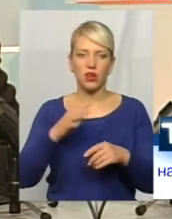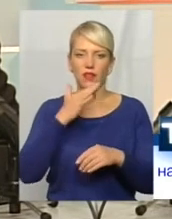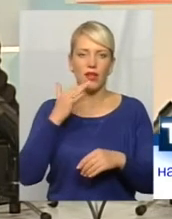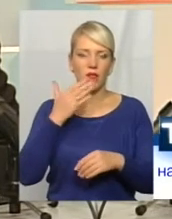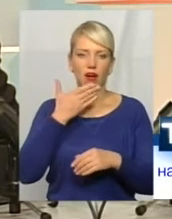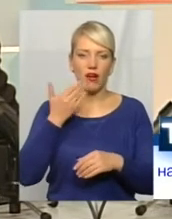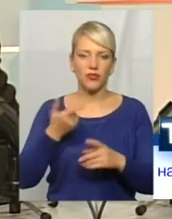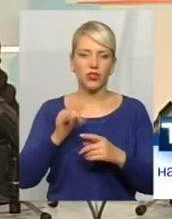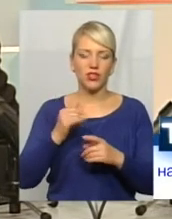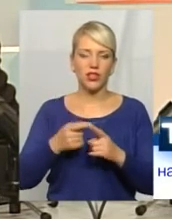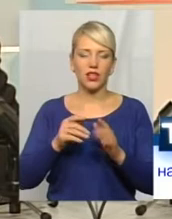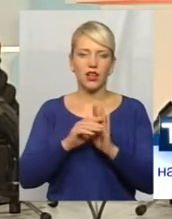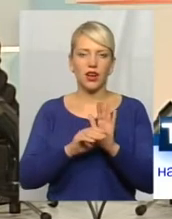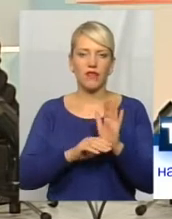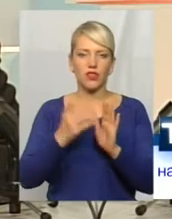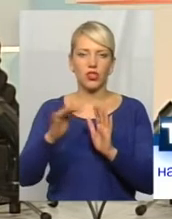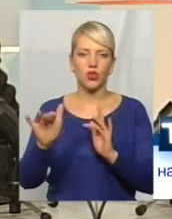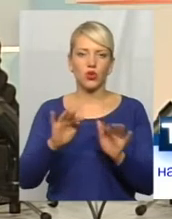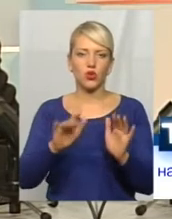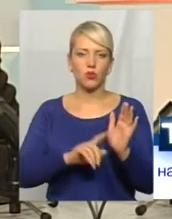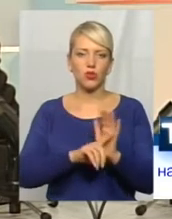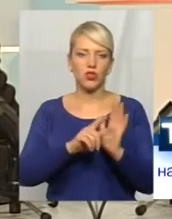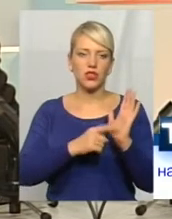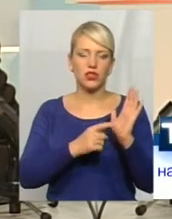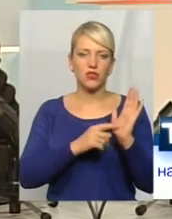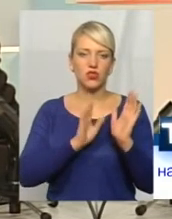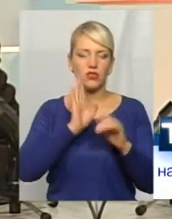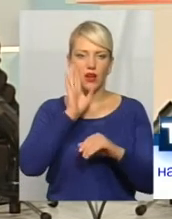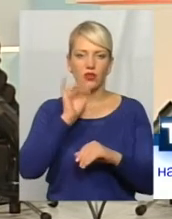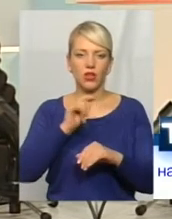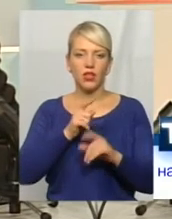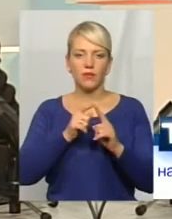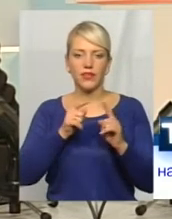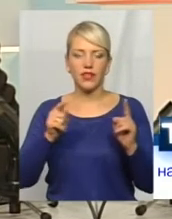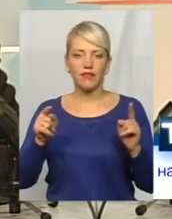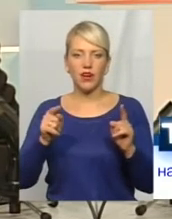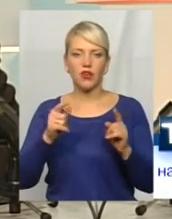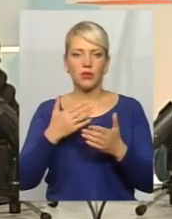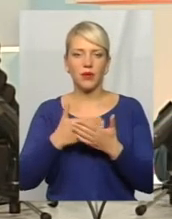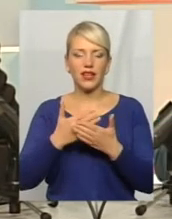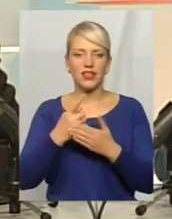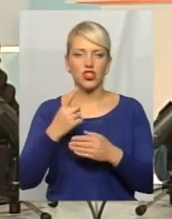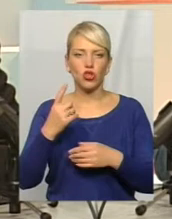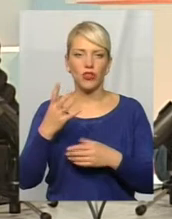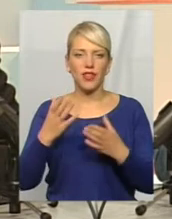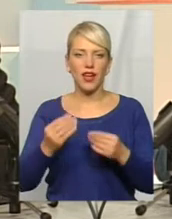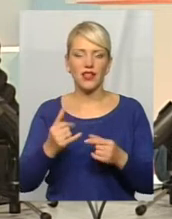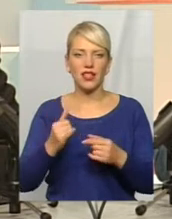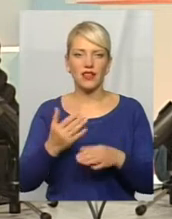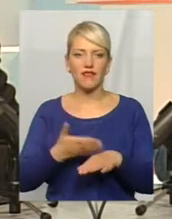починаються десь 6-ї години ранку і тривають практично цілий день. І доволі таки